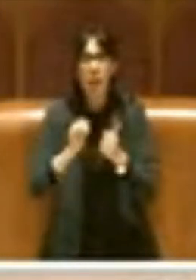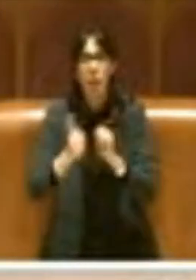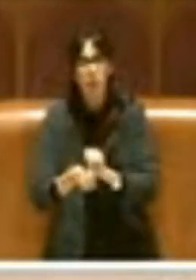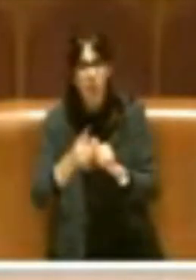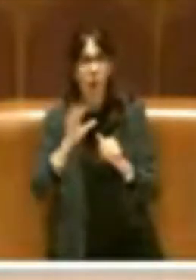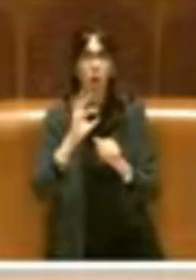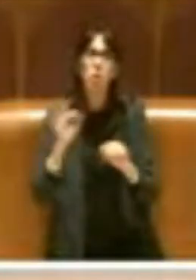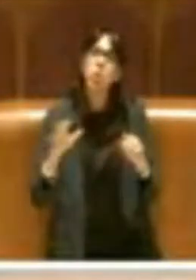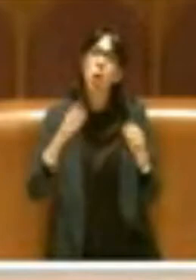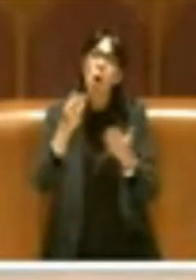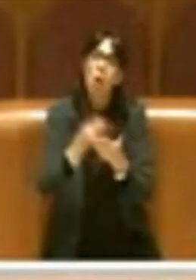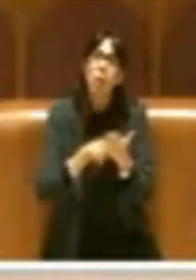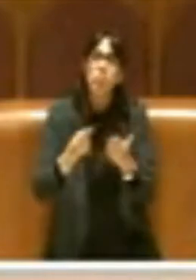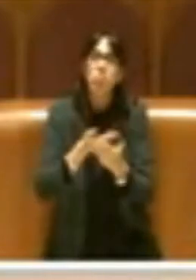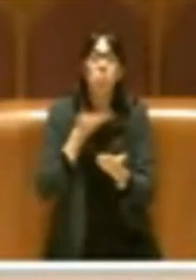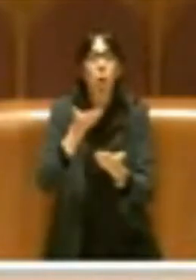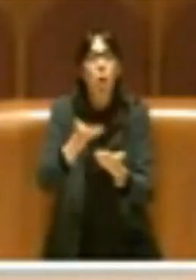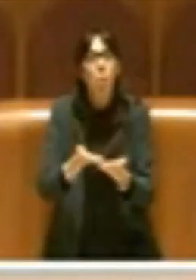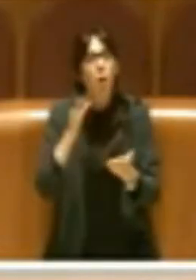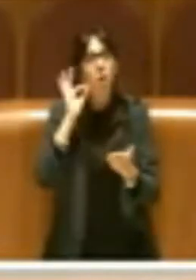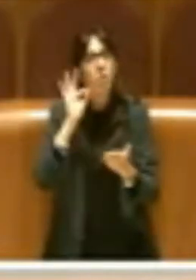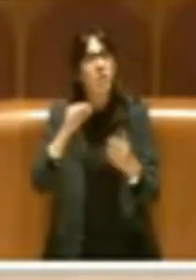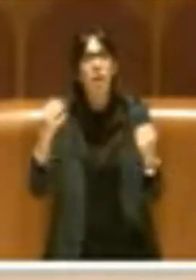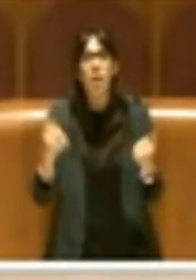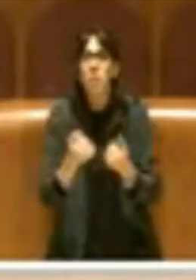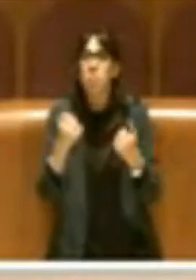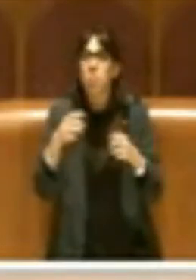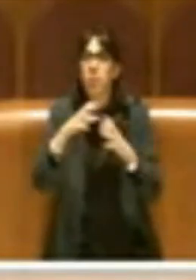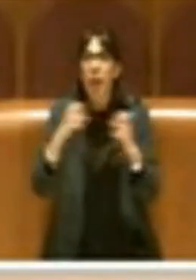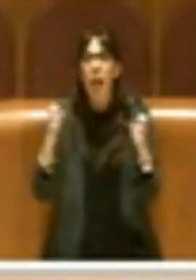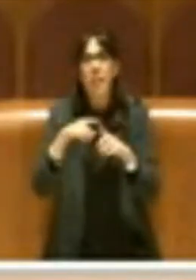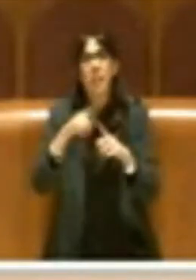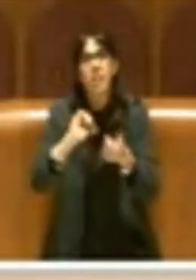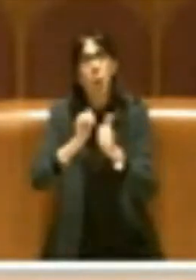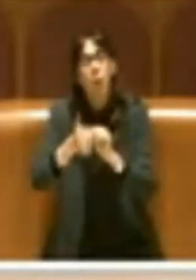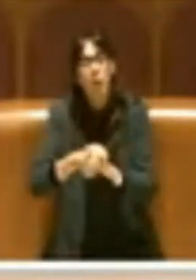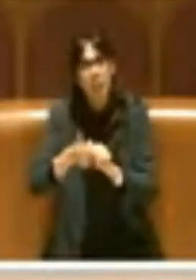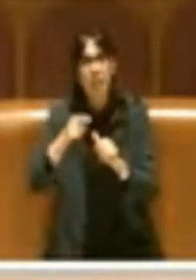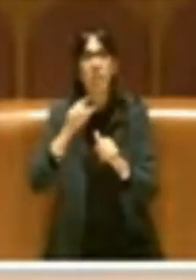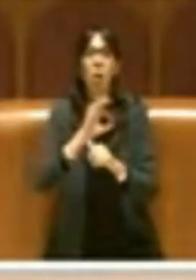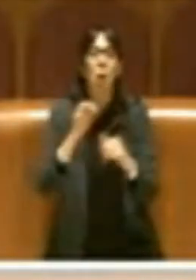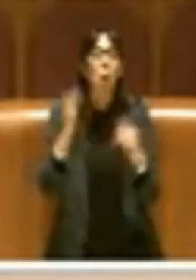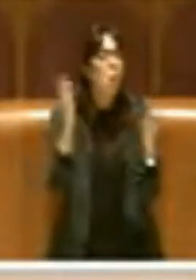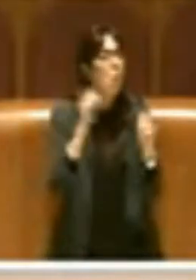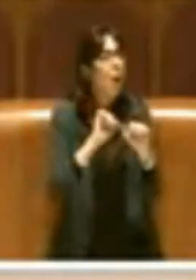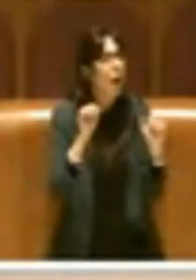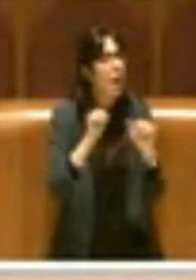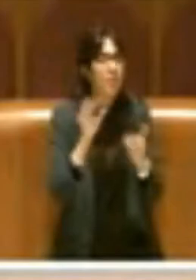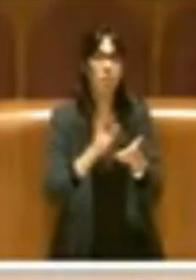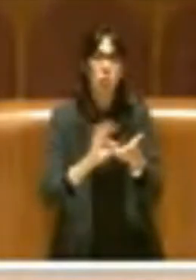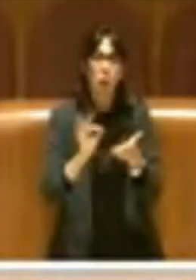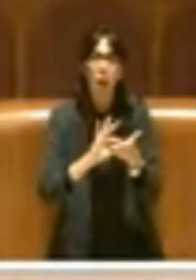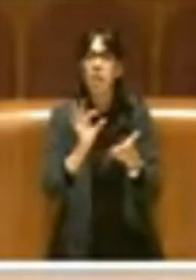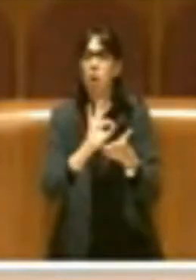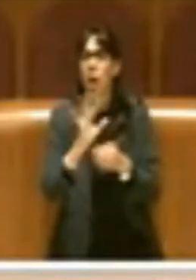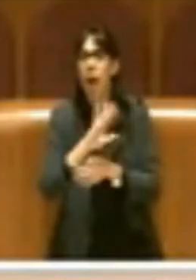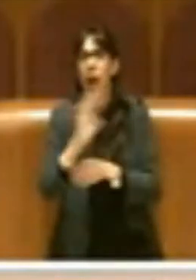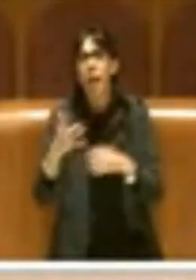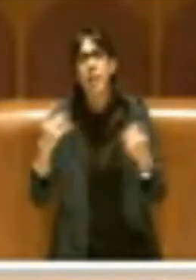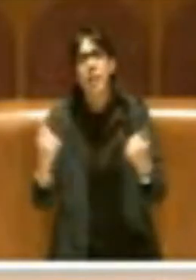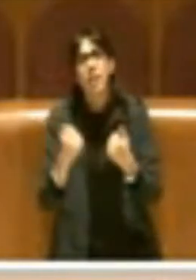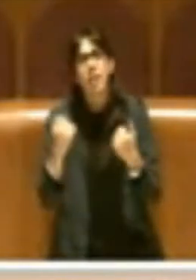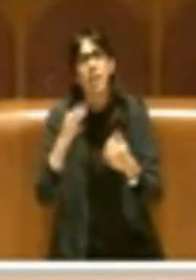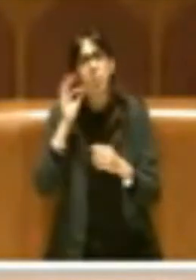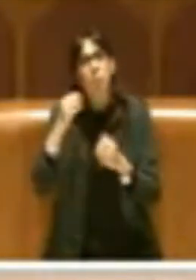l'impiantistica sportiva comunale, le palestre scolastiche, oppure le tante iniziative per promuovere attività